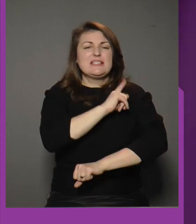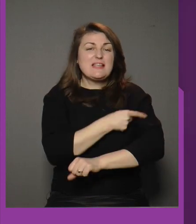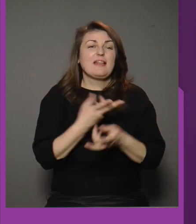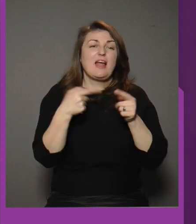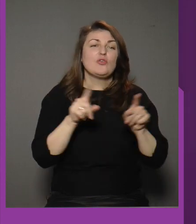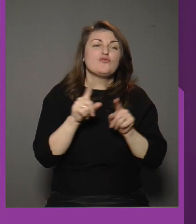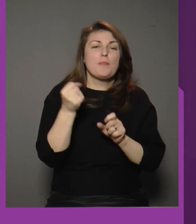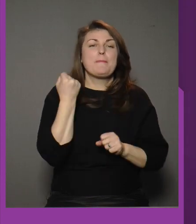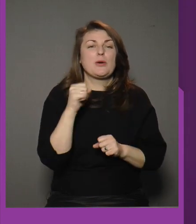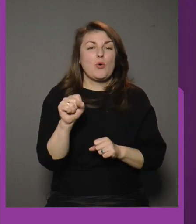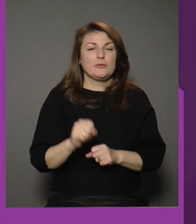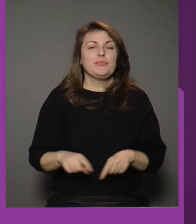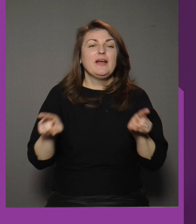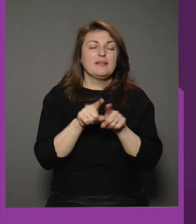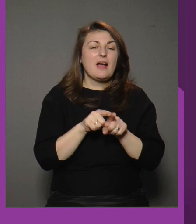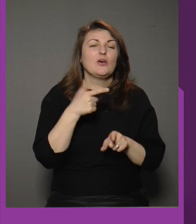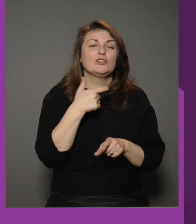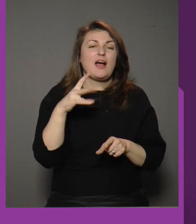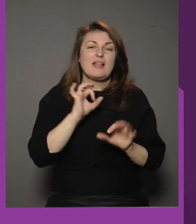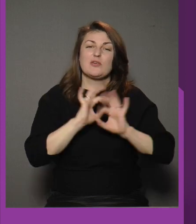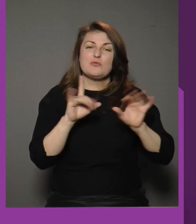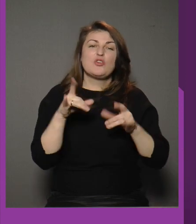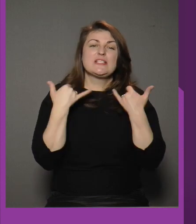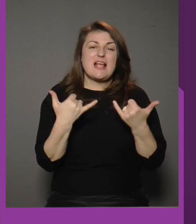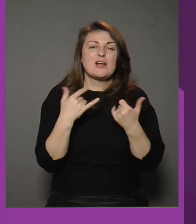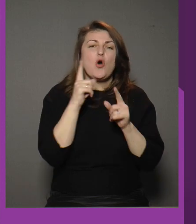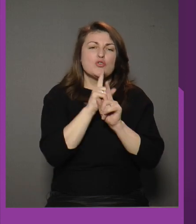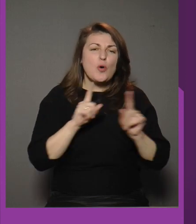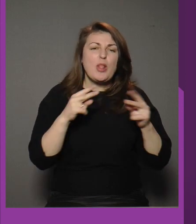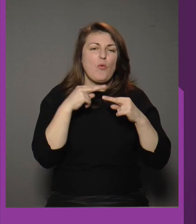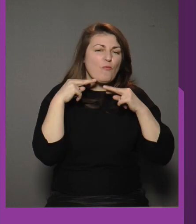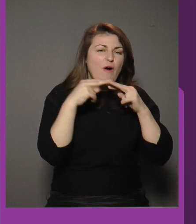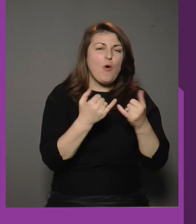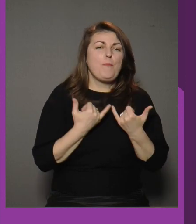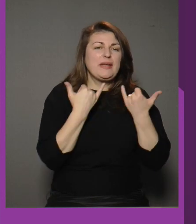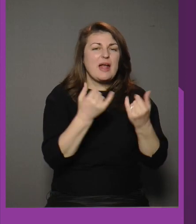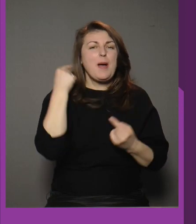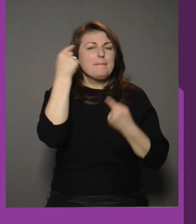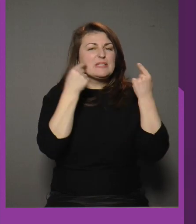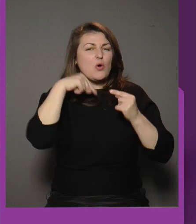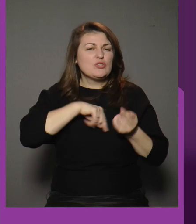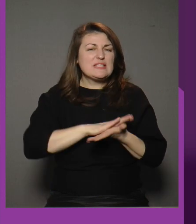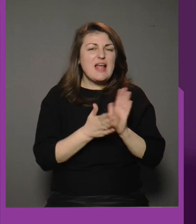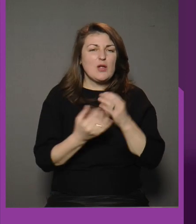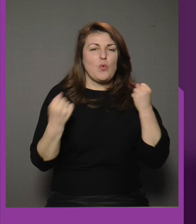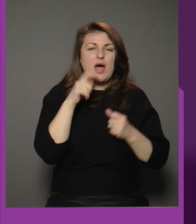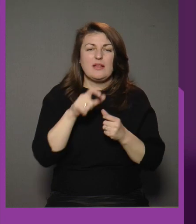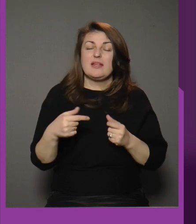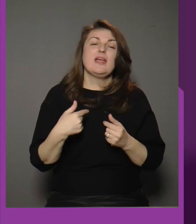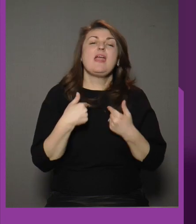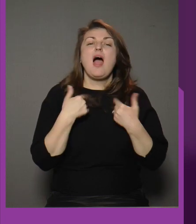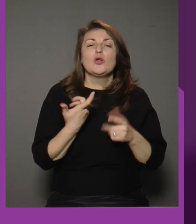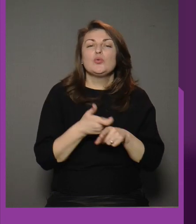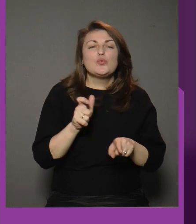щоб перемогти. Також Ганна розповідає, що зараз особливу увагу приділяє психологічному стану атлетів. Ну, я